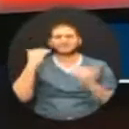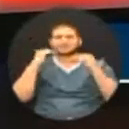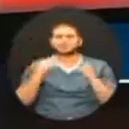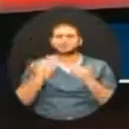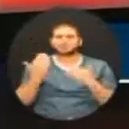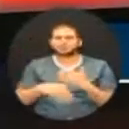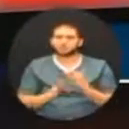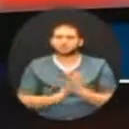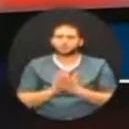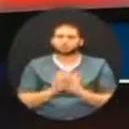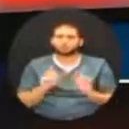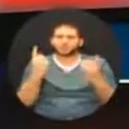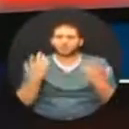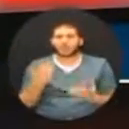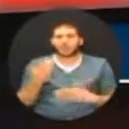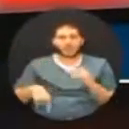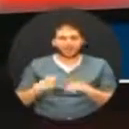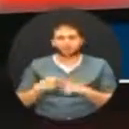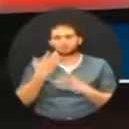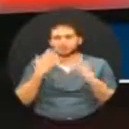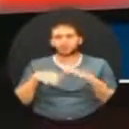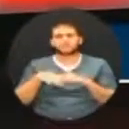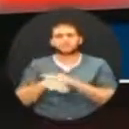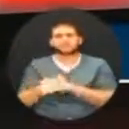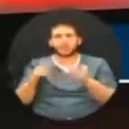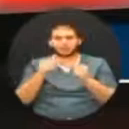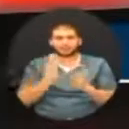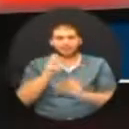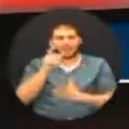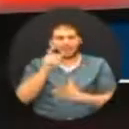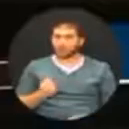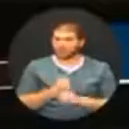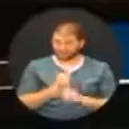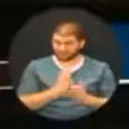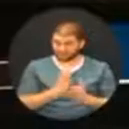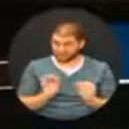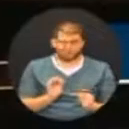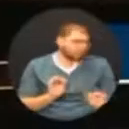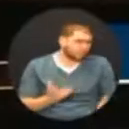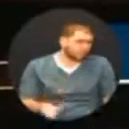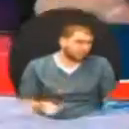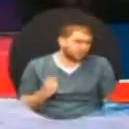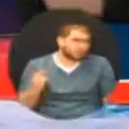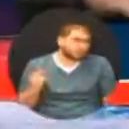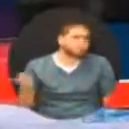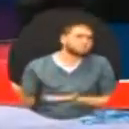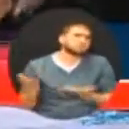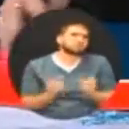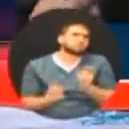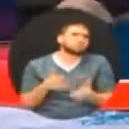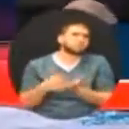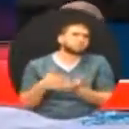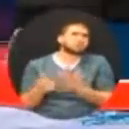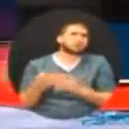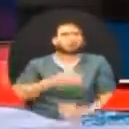מזה. ורק היום אנחנו מתבשרים על עוד מנהרה בעזה, ואבו מאזן כבר יושב שם. אני לא שואלת, לא. לא, הוא מזמין אנשים שהוא ממשיך